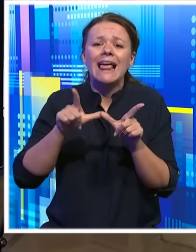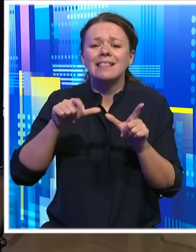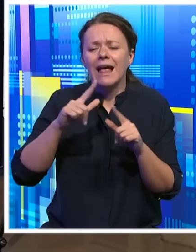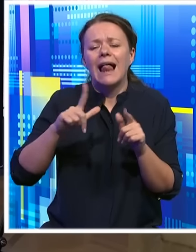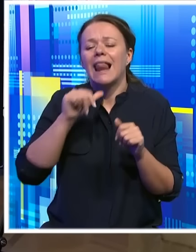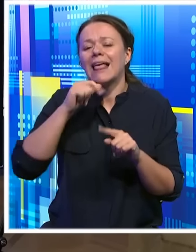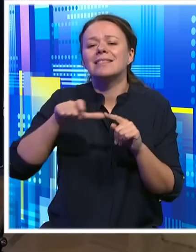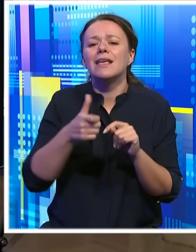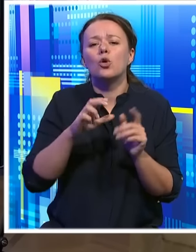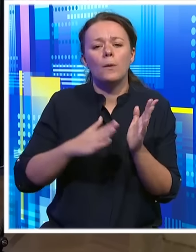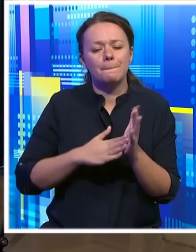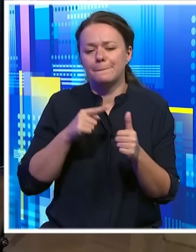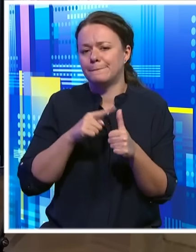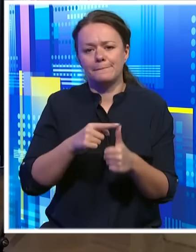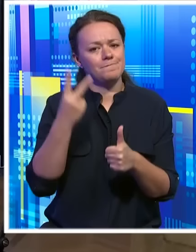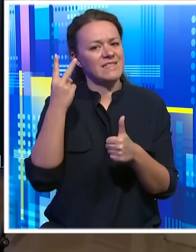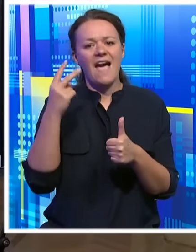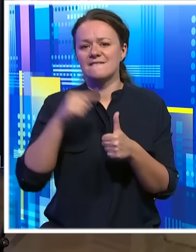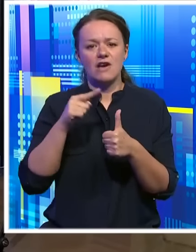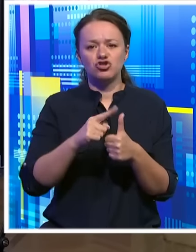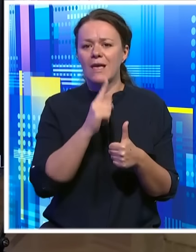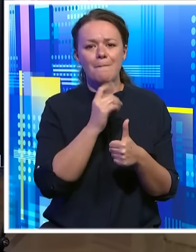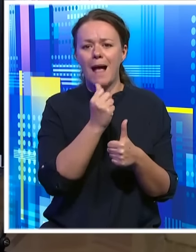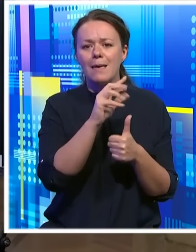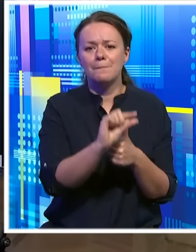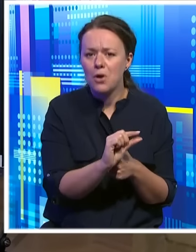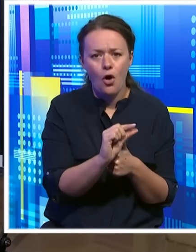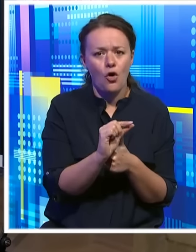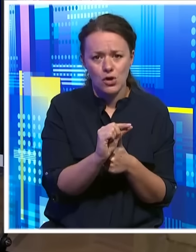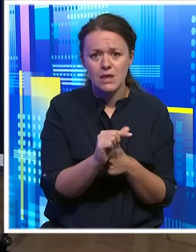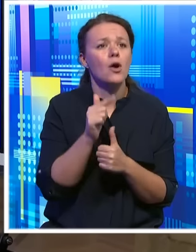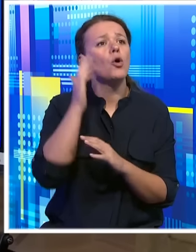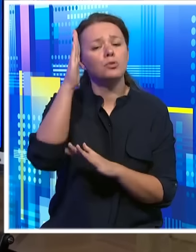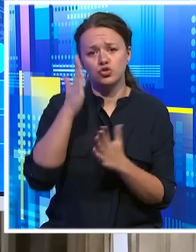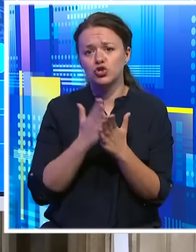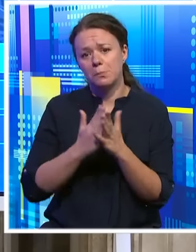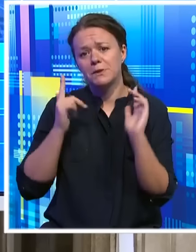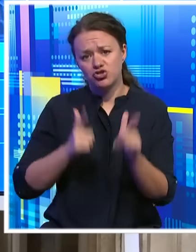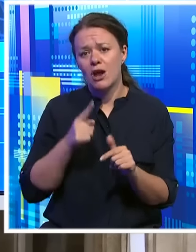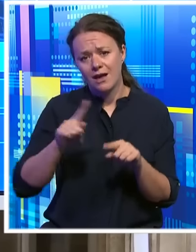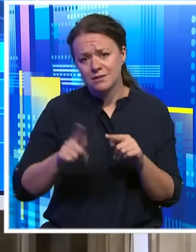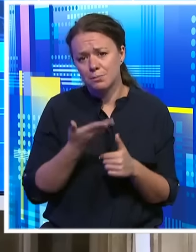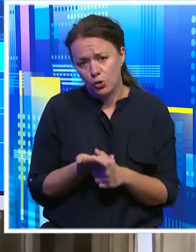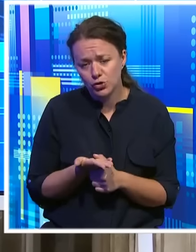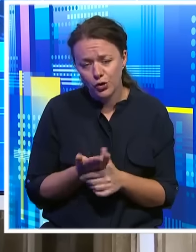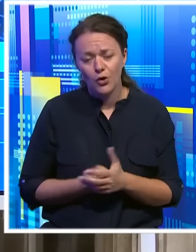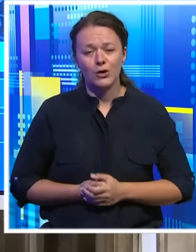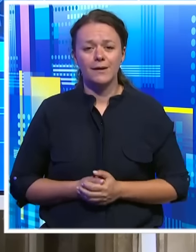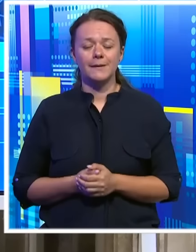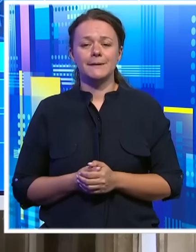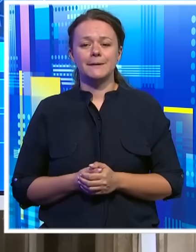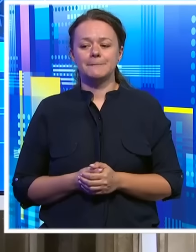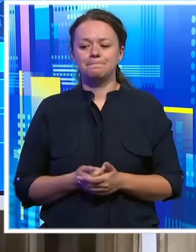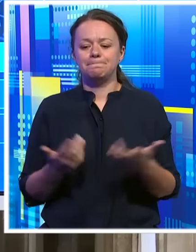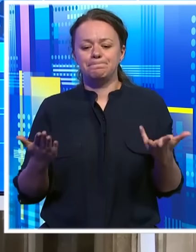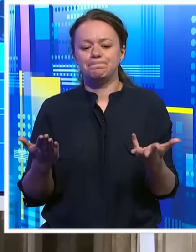najvažnija kritična mineralna sirovina i oko litijuma će se voditi ratovi u budućnosti. Mogao bih kao